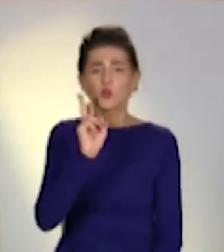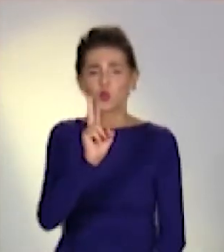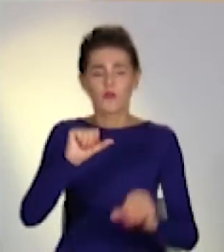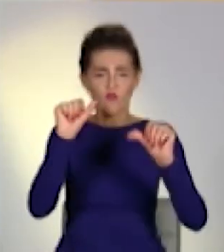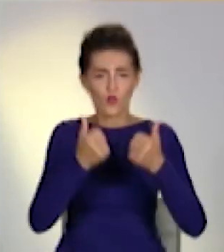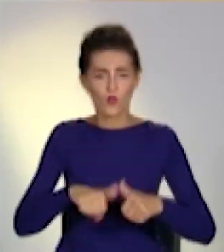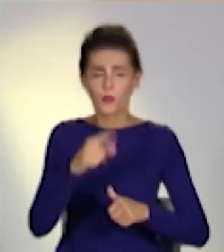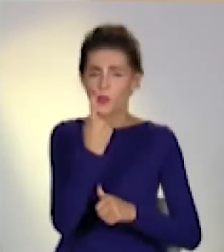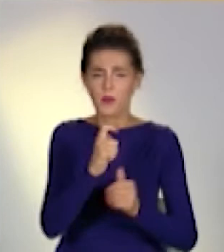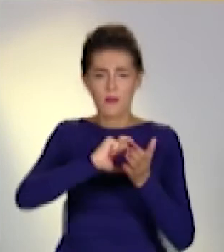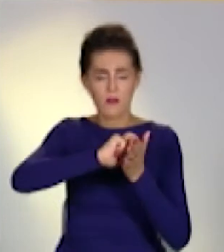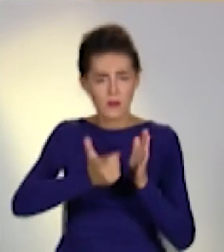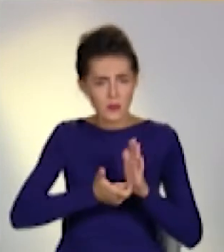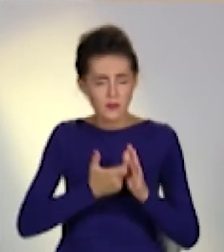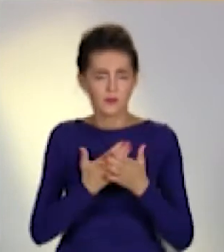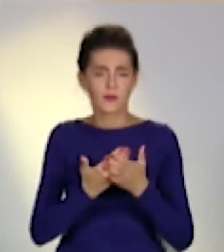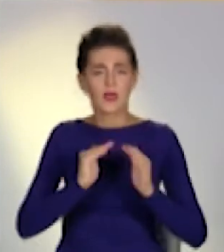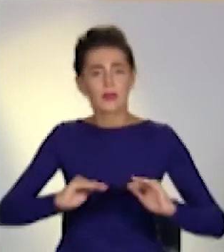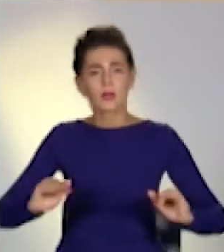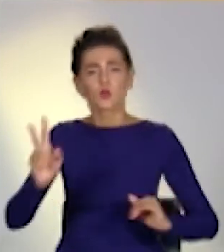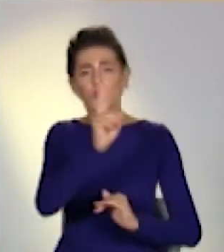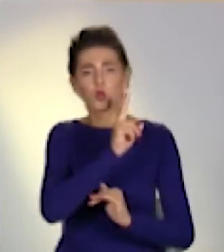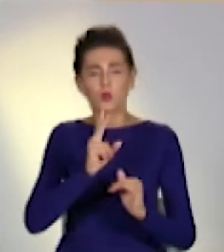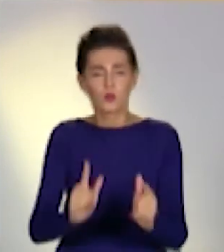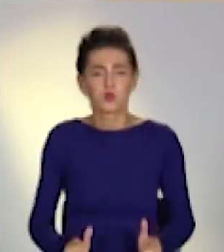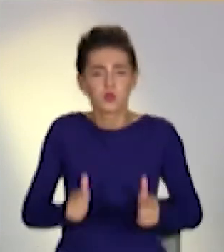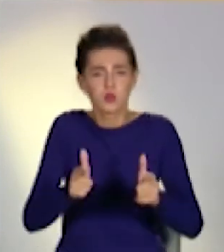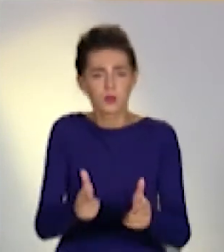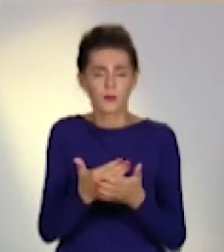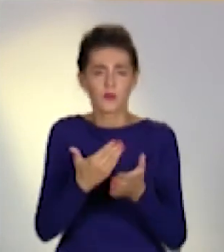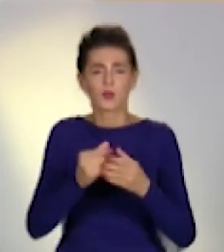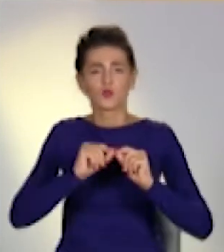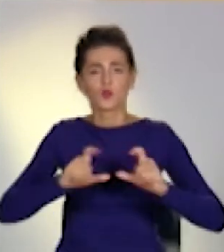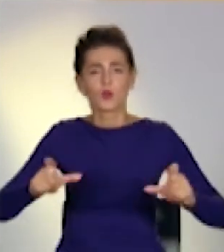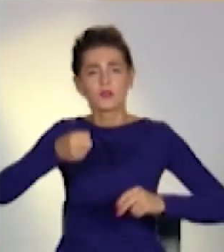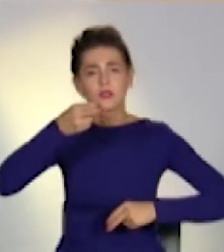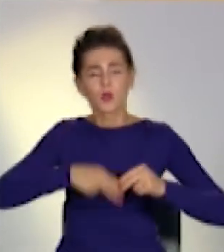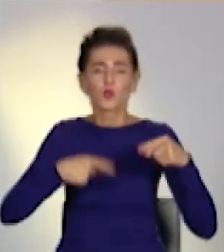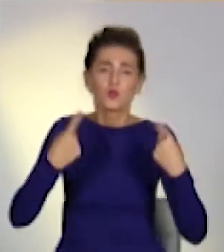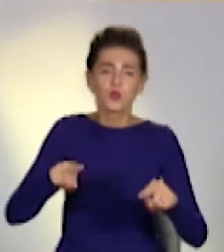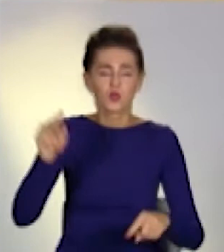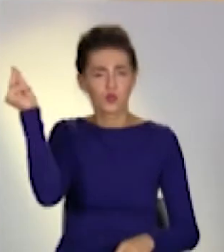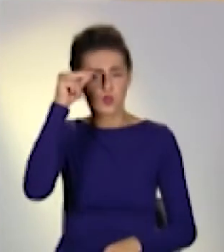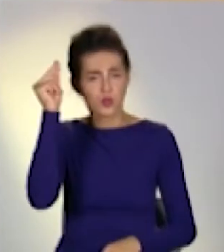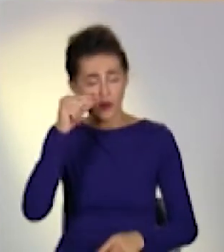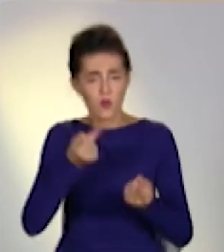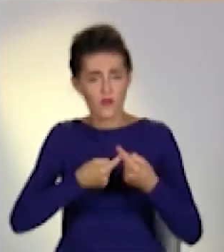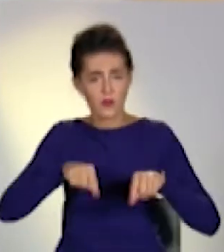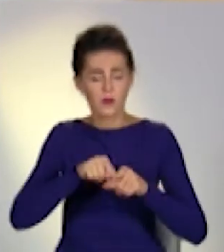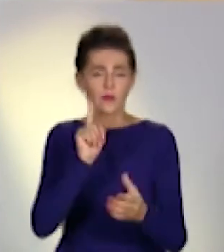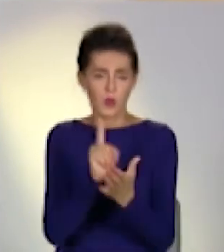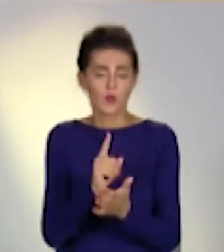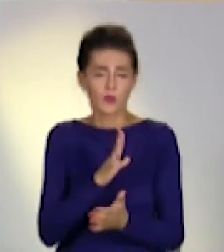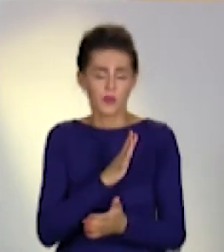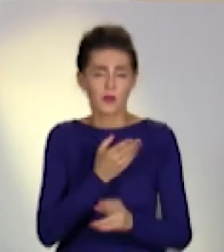клас, то есть и дети, которые поступают, окончили школу, поступают в учебное заведение, тоже очень подлежат как